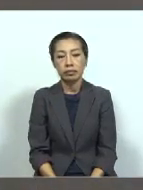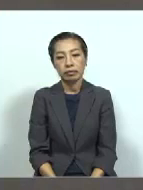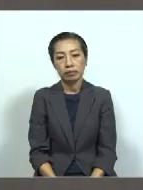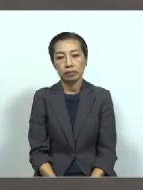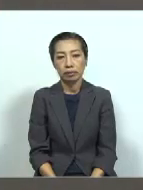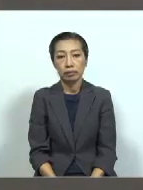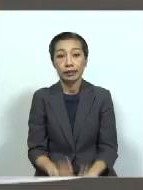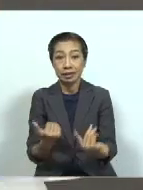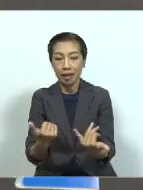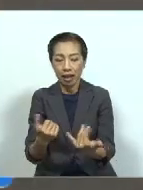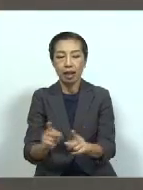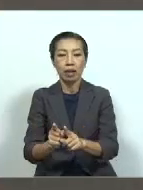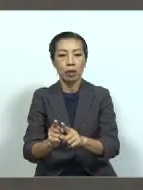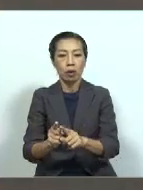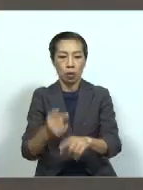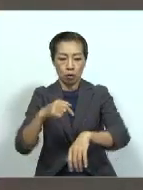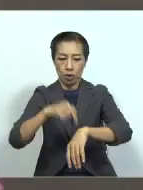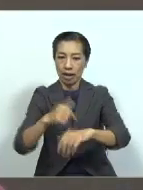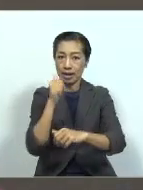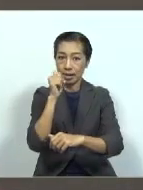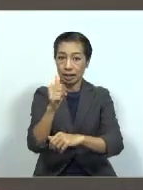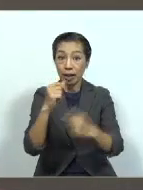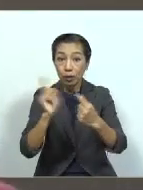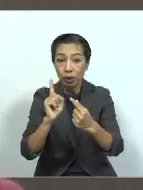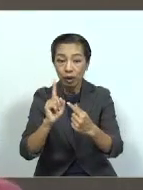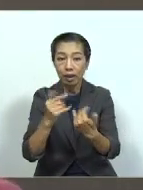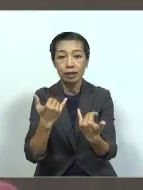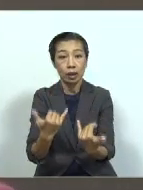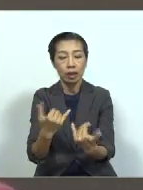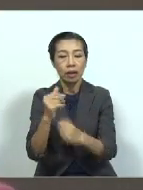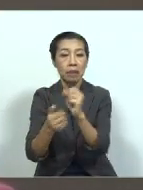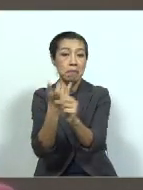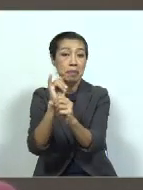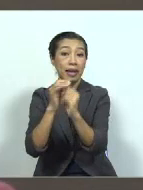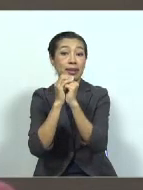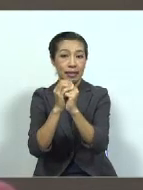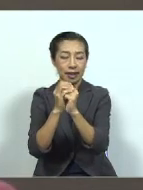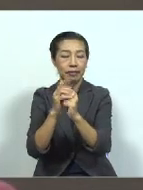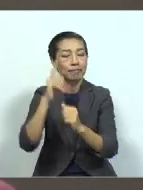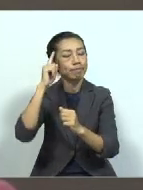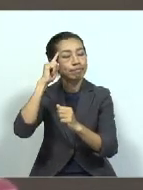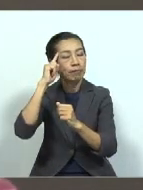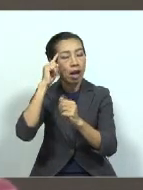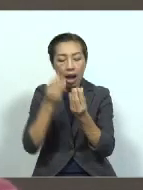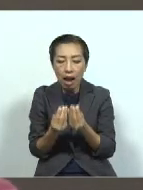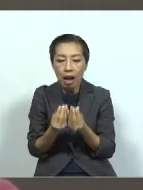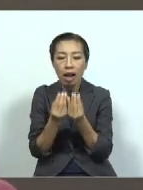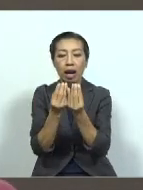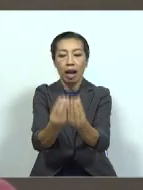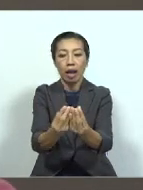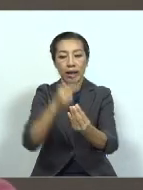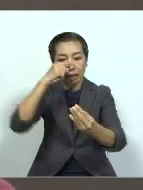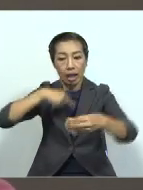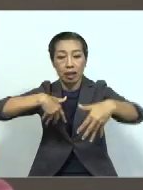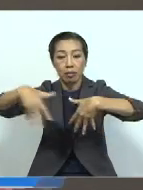งมงคลนะครับก็คือวาระจีนนะผมก็ขอให้พี่น้องประชาชนชาวไทยและจีนนะครับมีความสุ